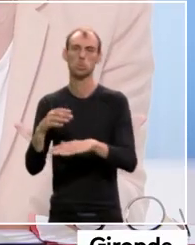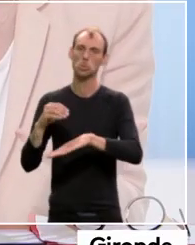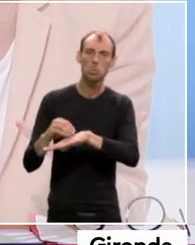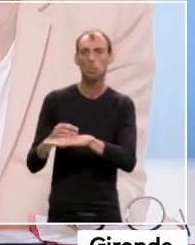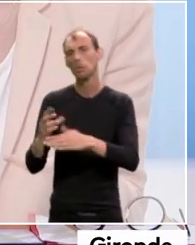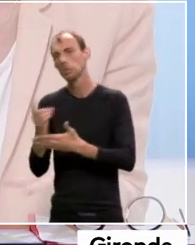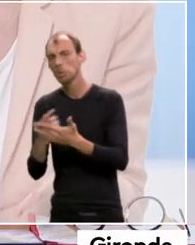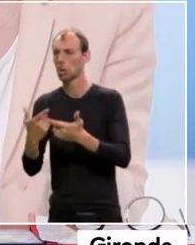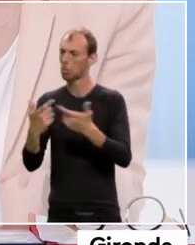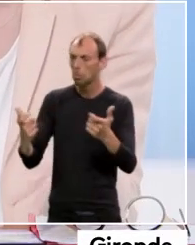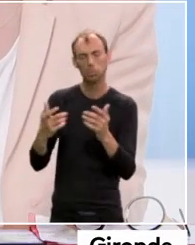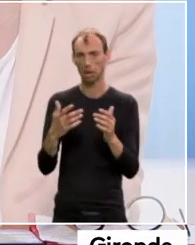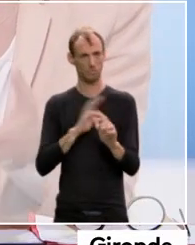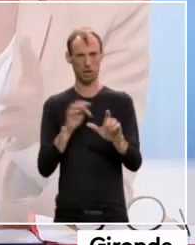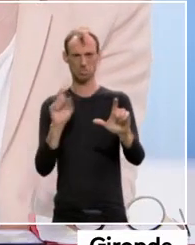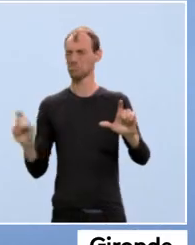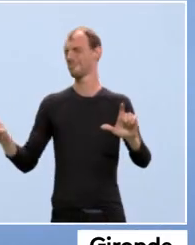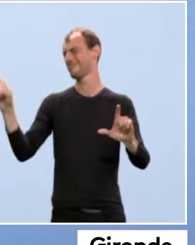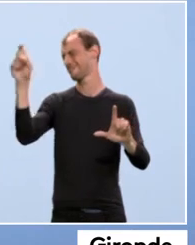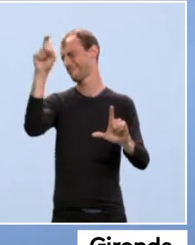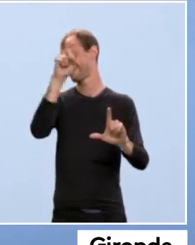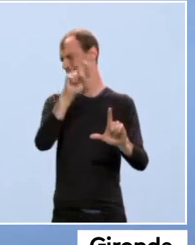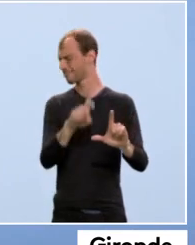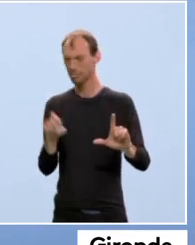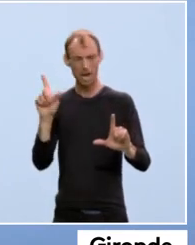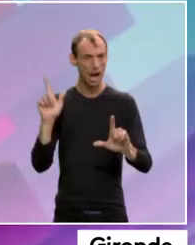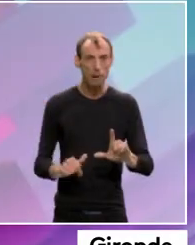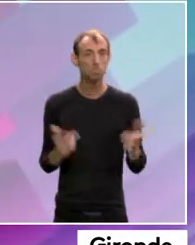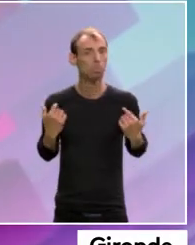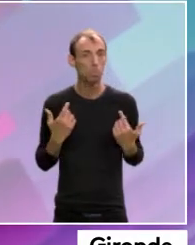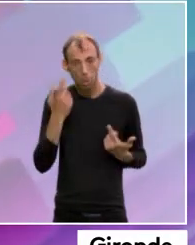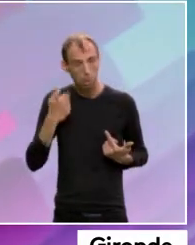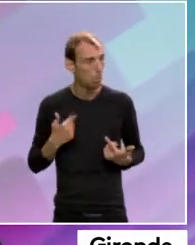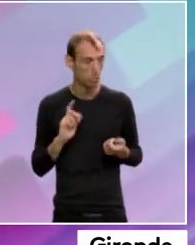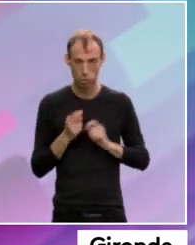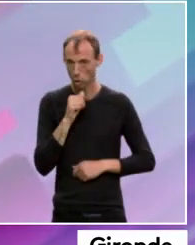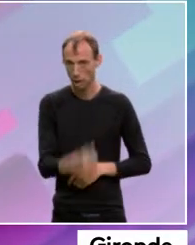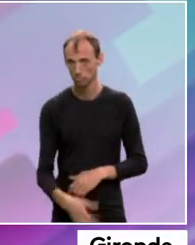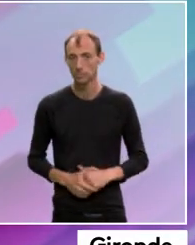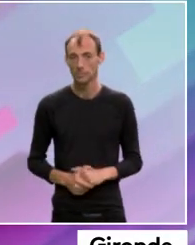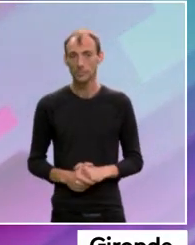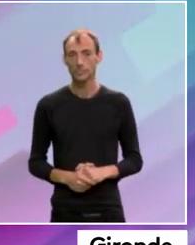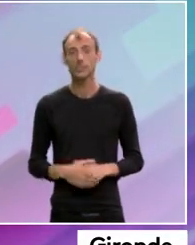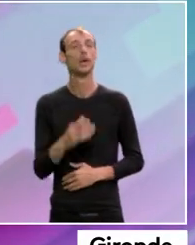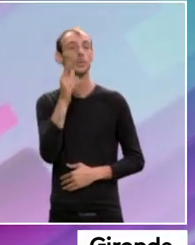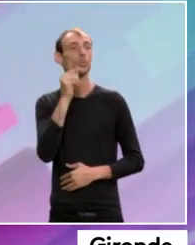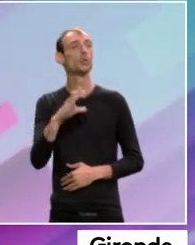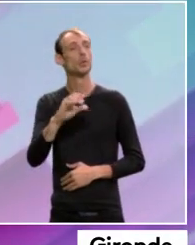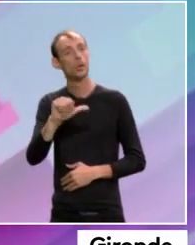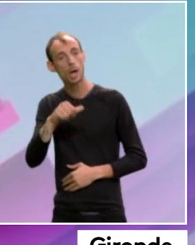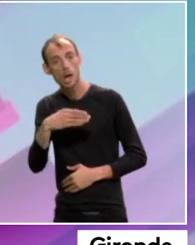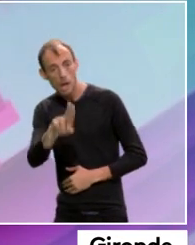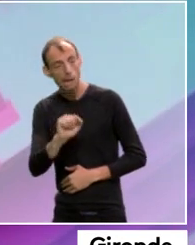territoire français donc pour nous ça ne change rien Pierre Le Camus que ça change quelque chose pour le rassemblement national ça change on va parler de la